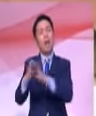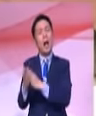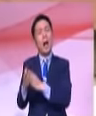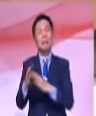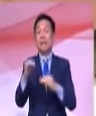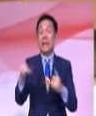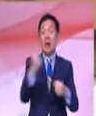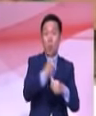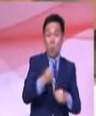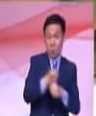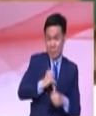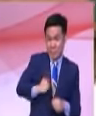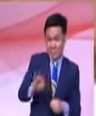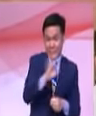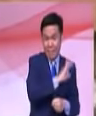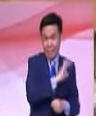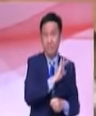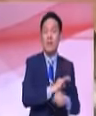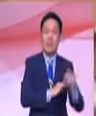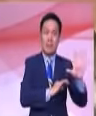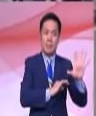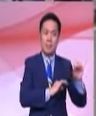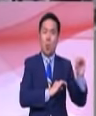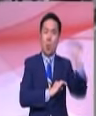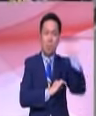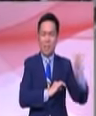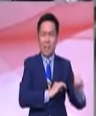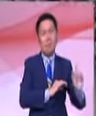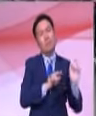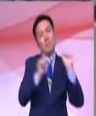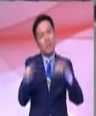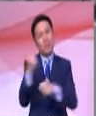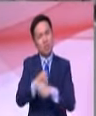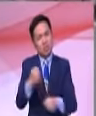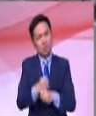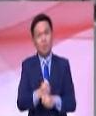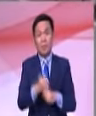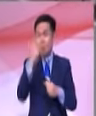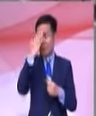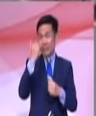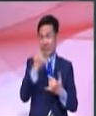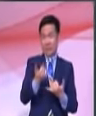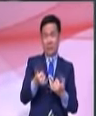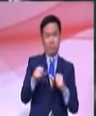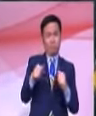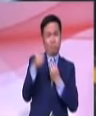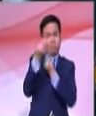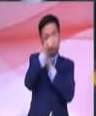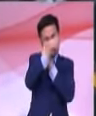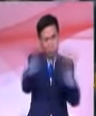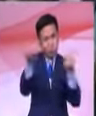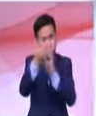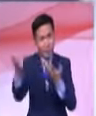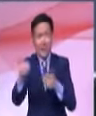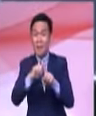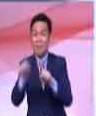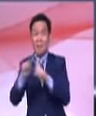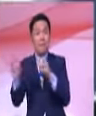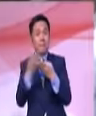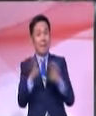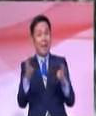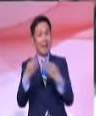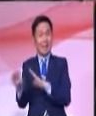kapasiti pekerja sebanyak 50%. Sesi perkongsian itu bagi memberi maklumat penting dalam pelbagai bahasa